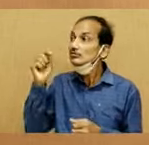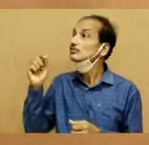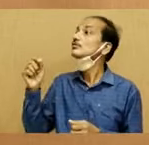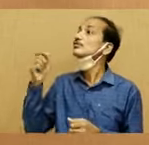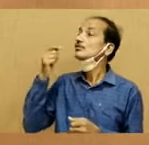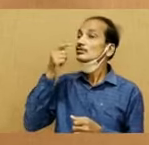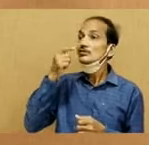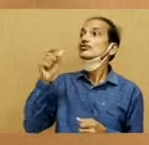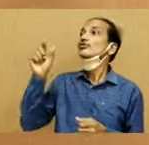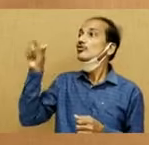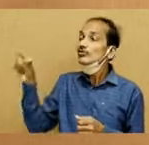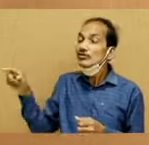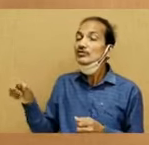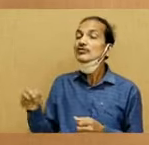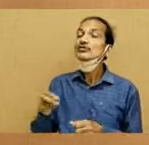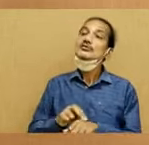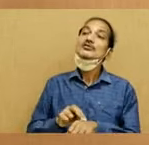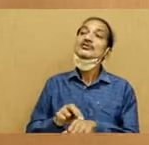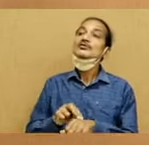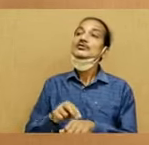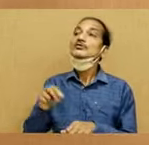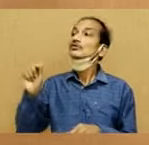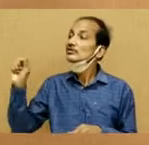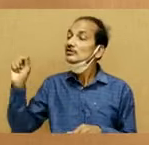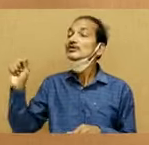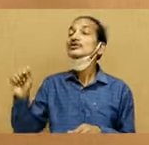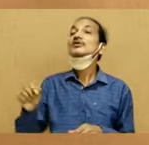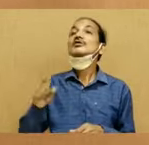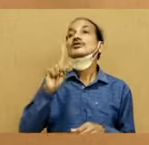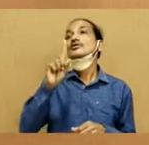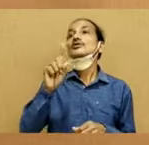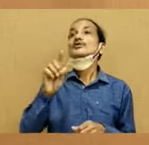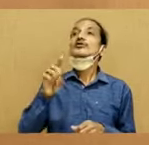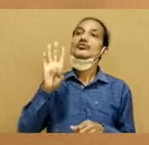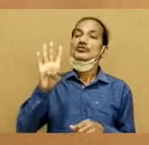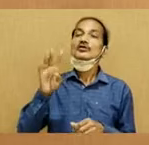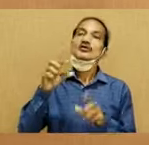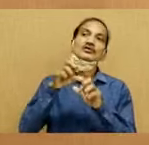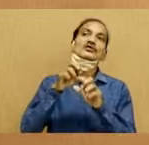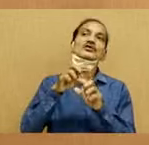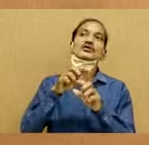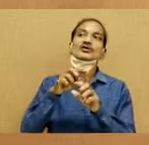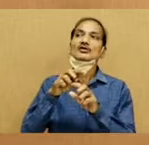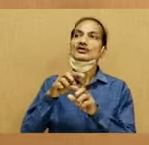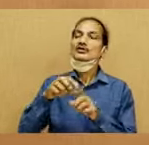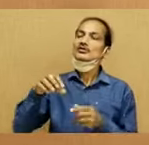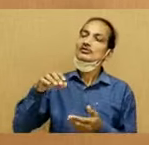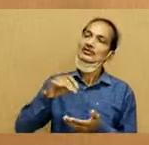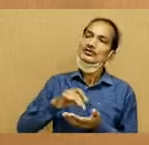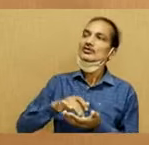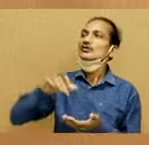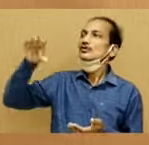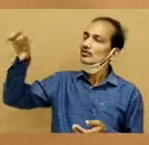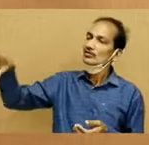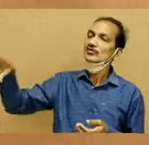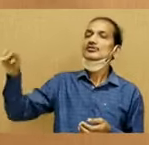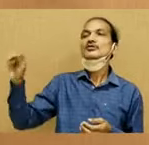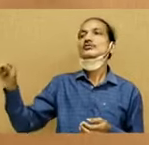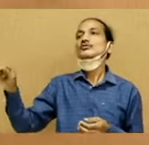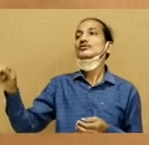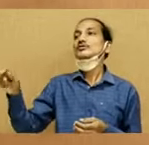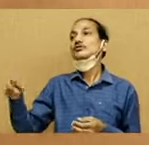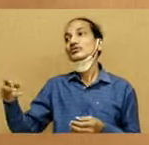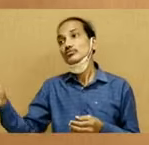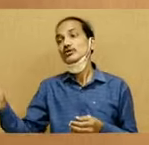14 ଦିନ ସରକାରୀ ହେପାଜତରେ ରହିବେ ଏବଂ ତାଙ୍କର ସମସ୍ତ ରକମର ଇଲାଜ କରାଯିବ, ଆଉ ସେ ଆରୋଗ୍ୟ ହେଲା